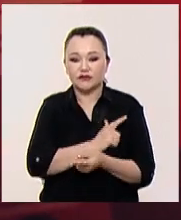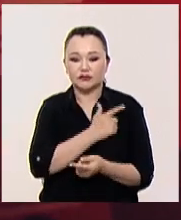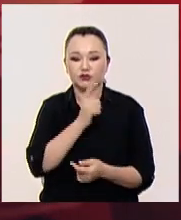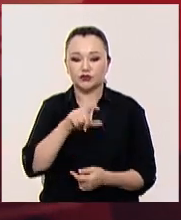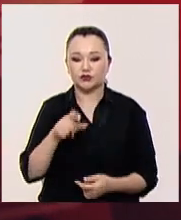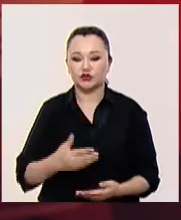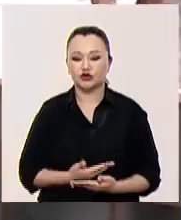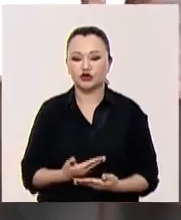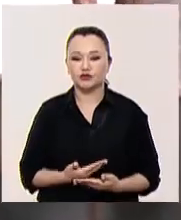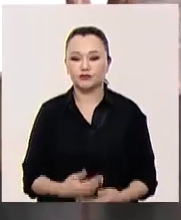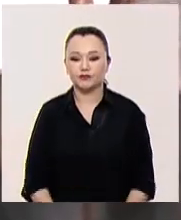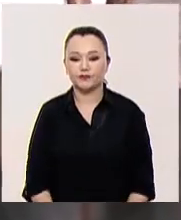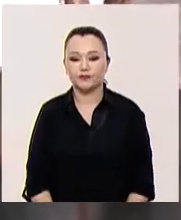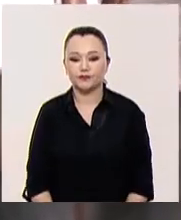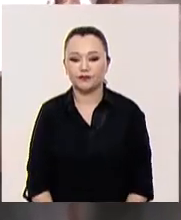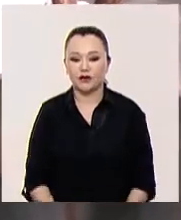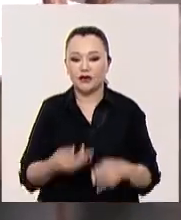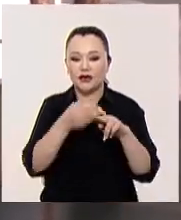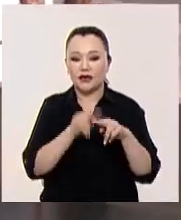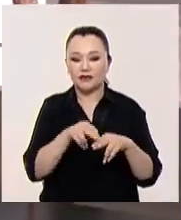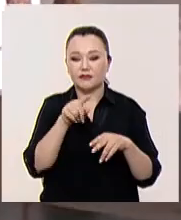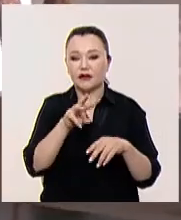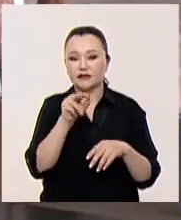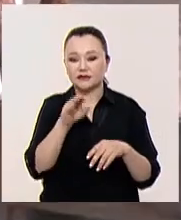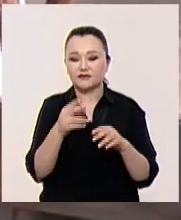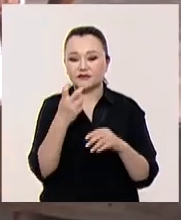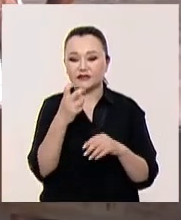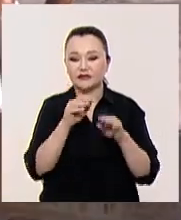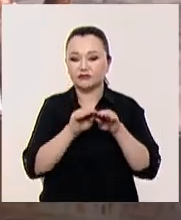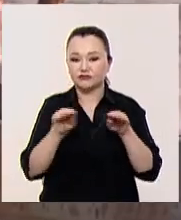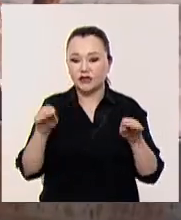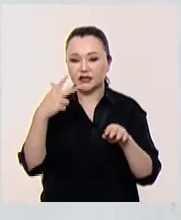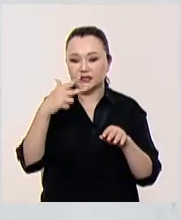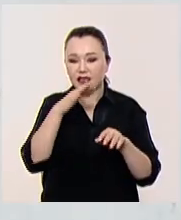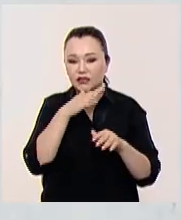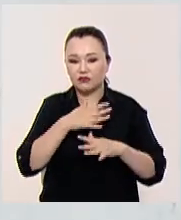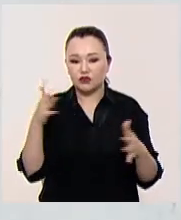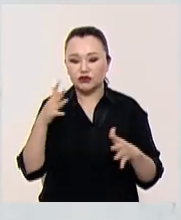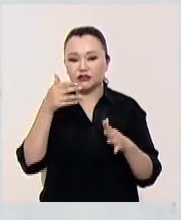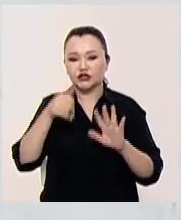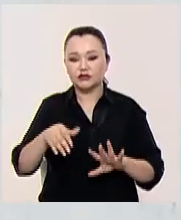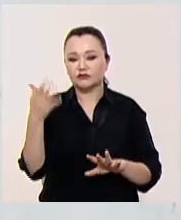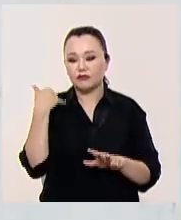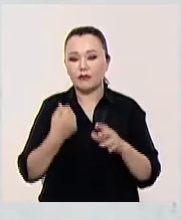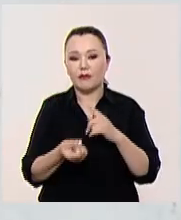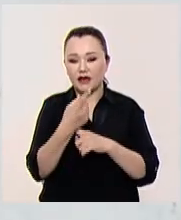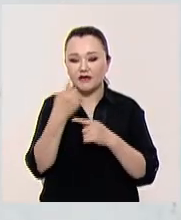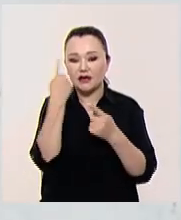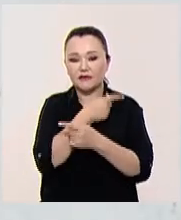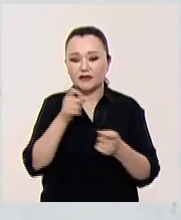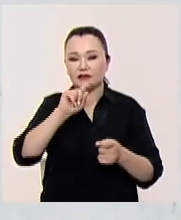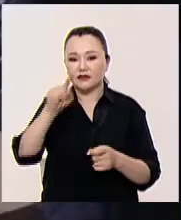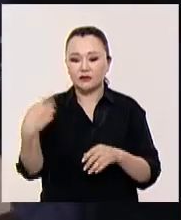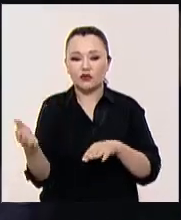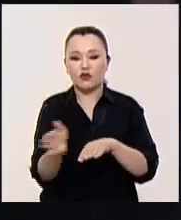гражданами. В этом массиве 200 гаражей, им больше 30 лет. Но полгода назад на воротах появились объявления с